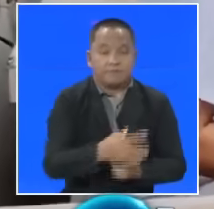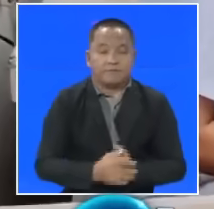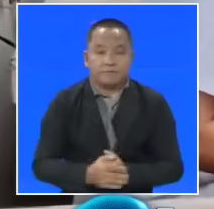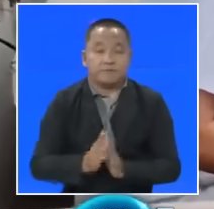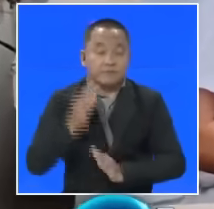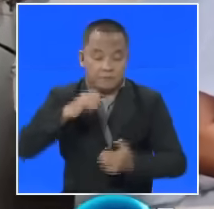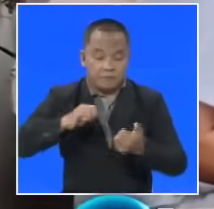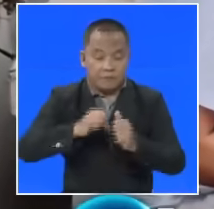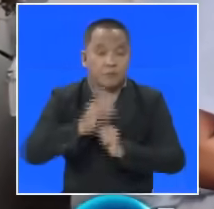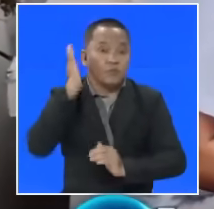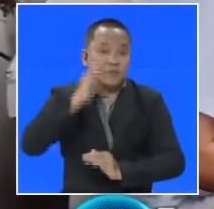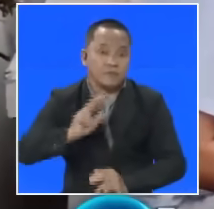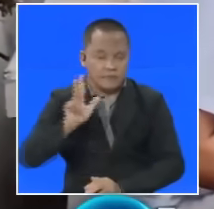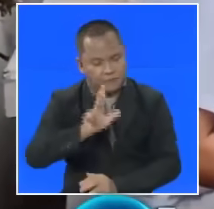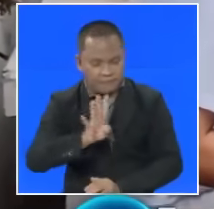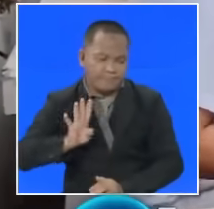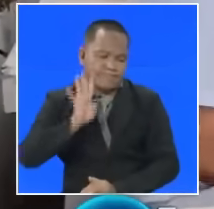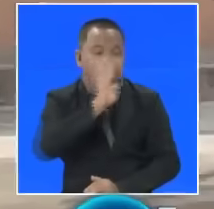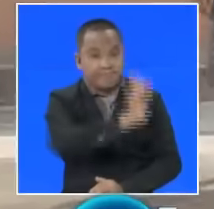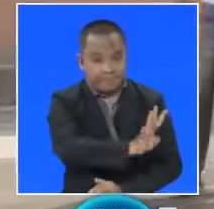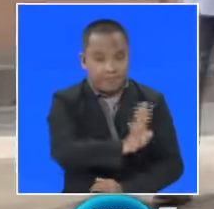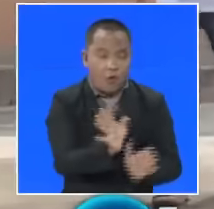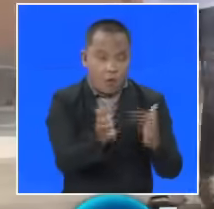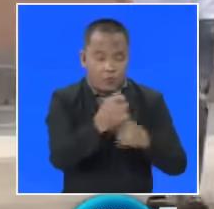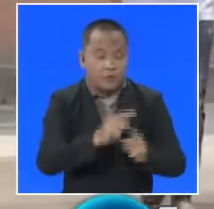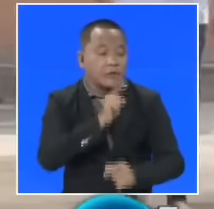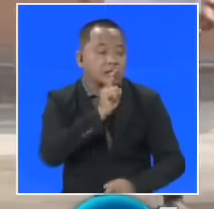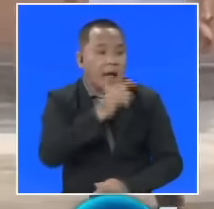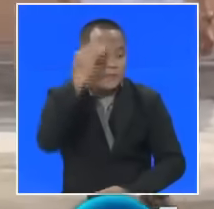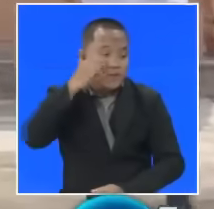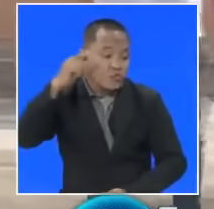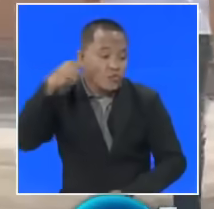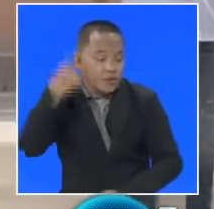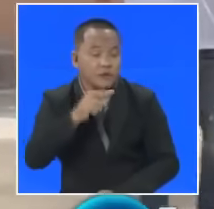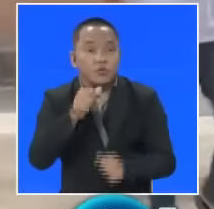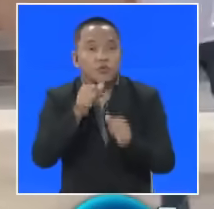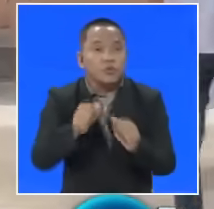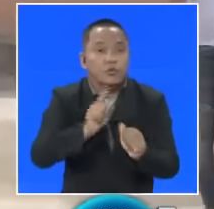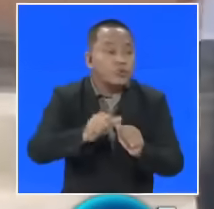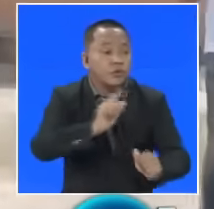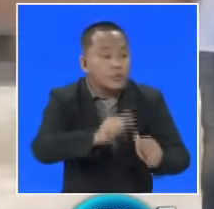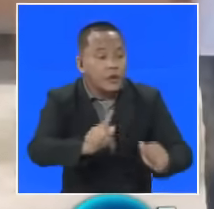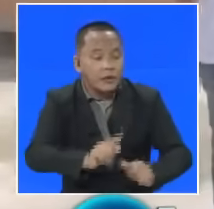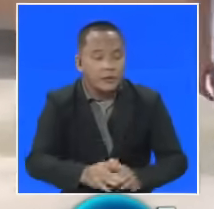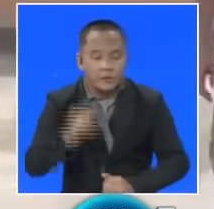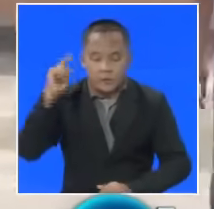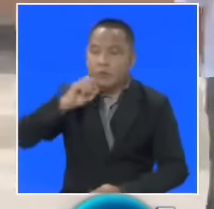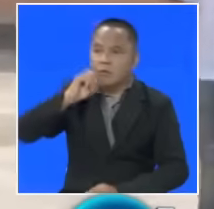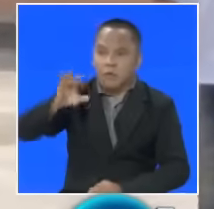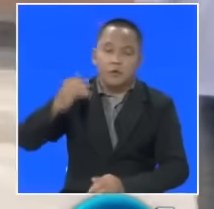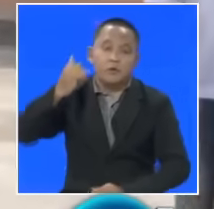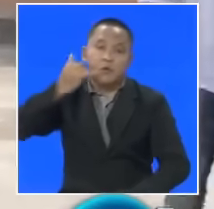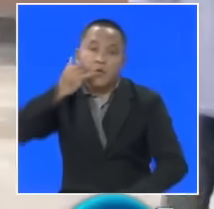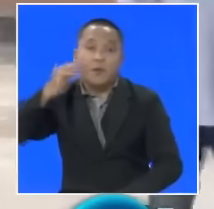ววันเกิดเหตุมีชายชะกัน 3-4 คนเดินทางมาที่ห้องมาถามหาพี่สาวผู้เสียหายว่าพี่สาวน่ะอยู่ไหนผู้เสียหายก็เลยโท